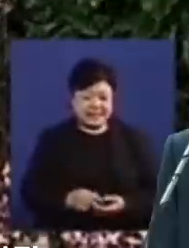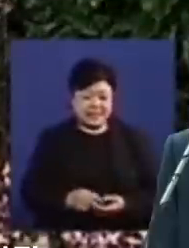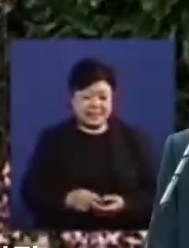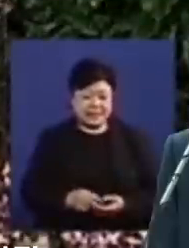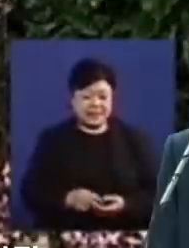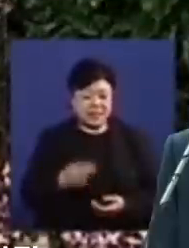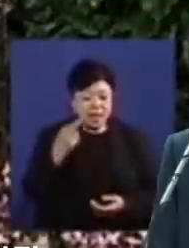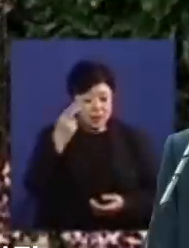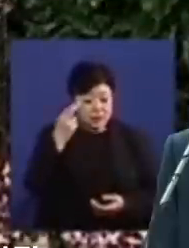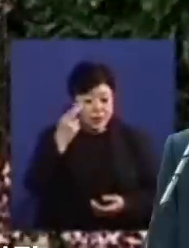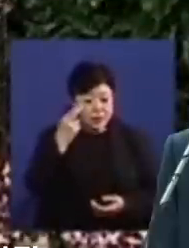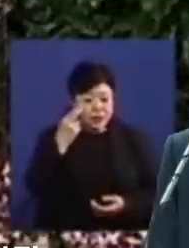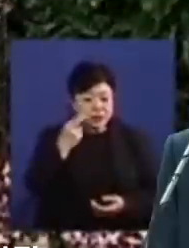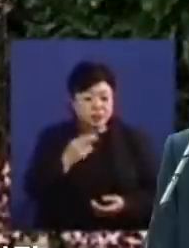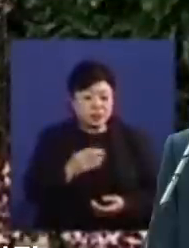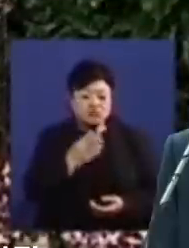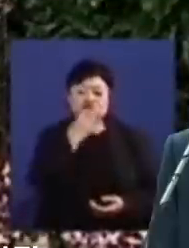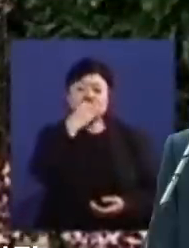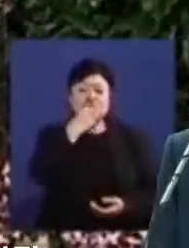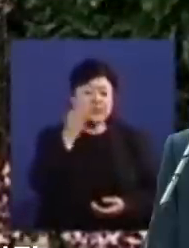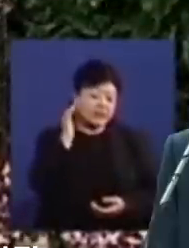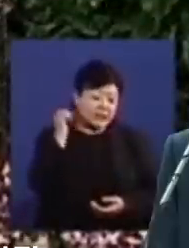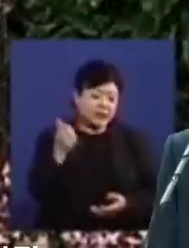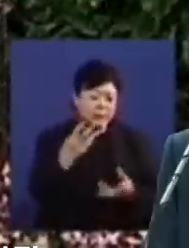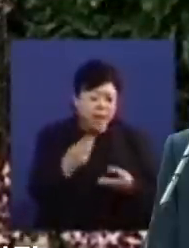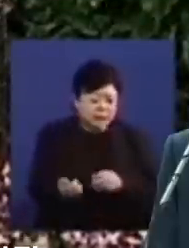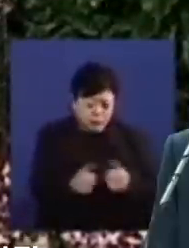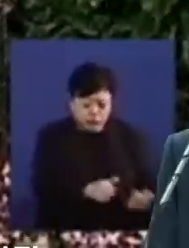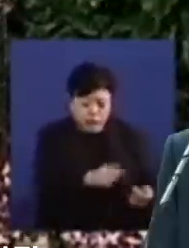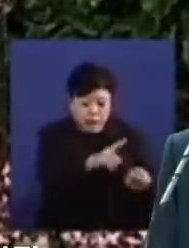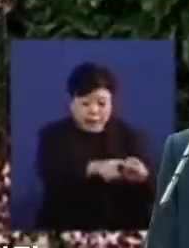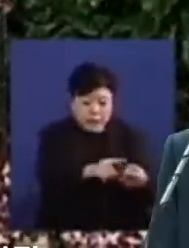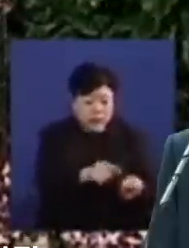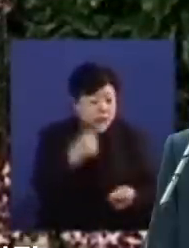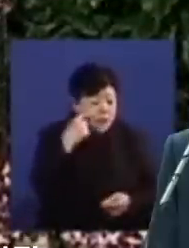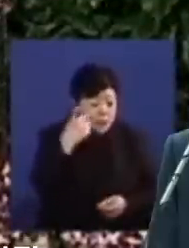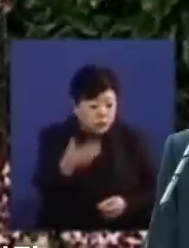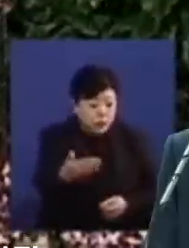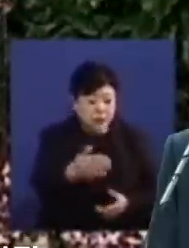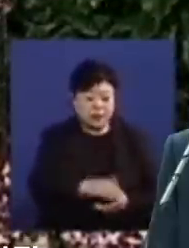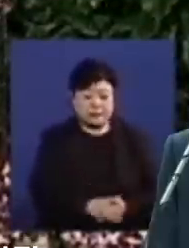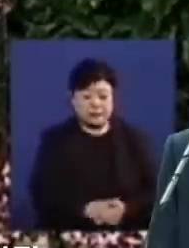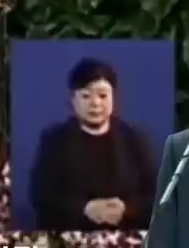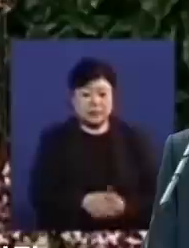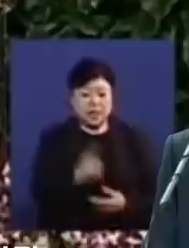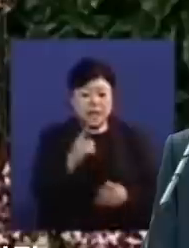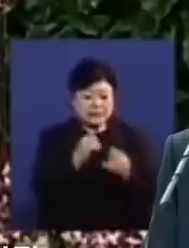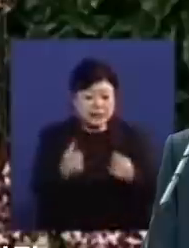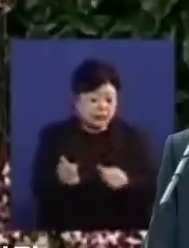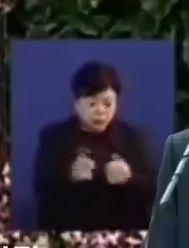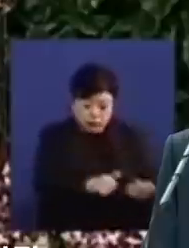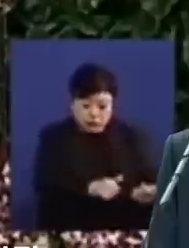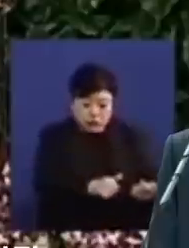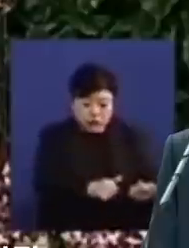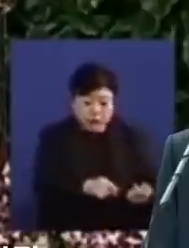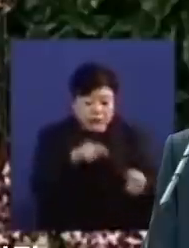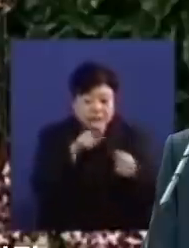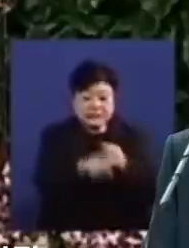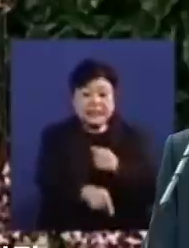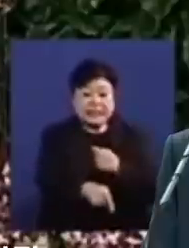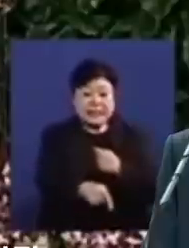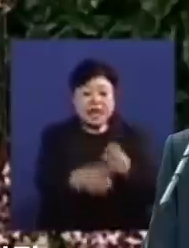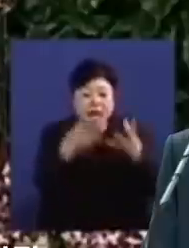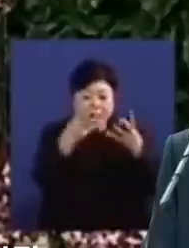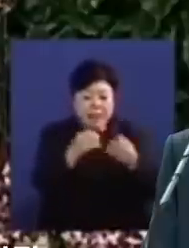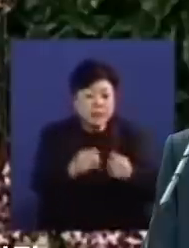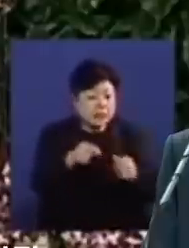대통령이 그렇게 많은 사람을 죽인 것에 대해서 어떻게 생각하냐고 물으니까 한 사람을 죽이는 살인자지만